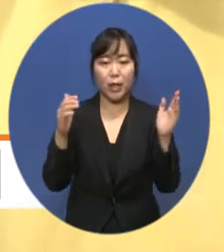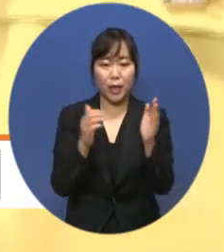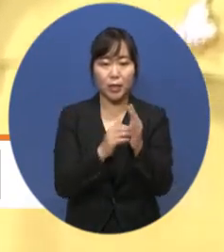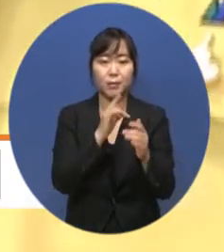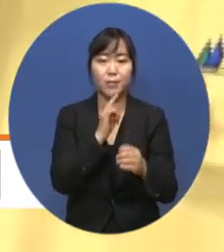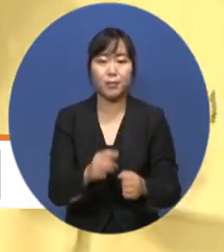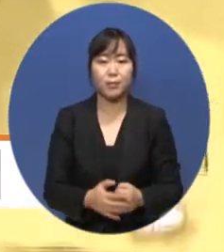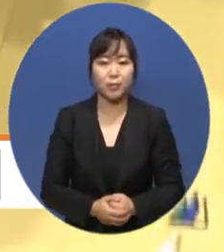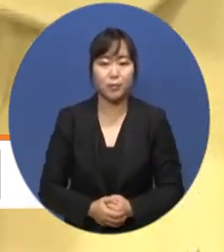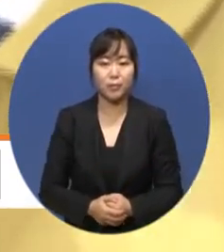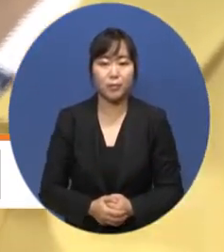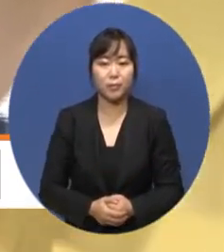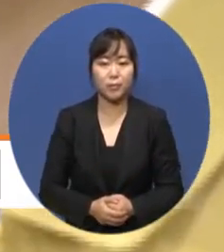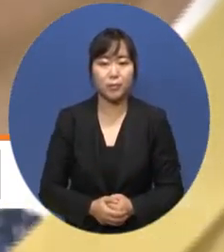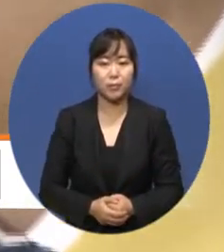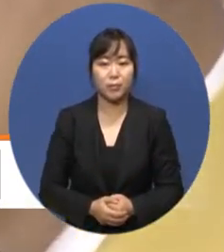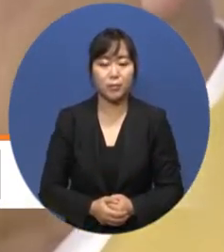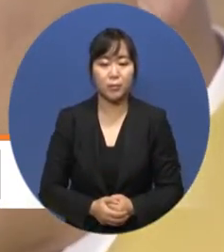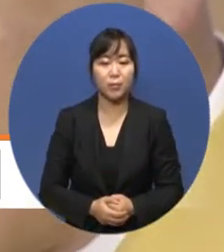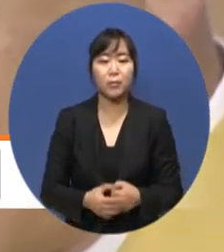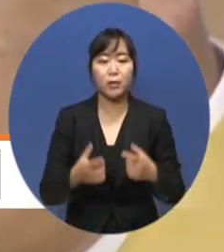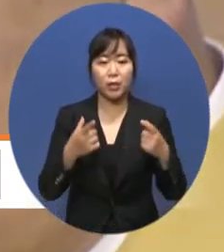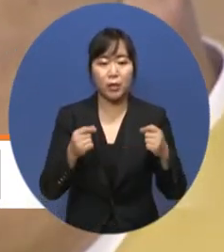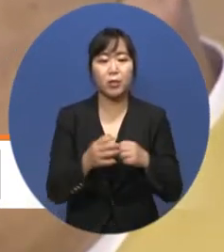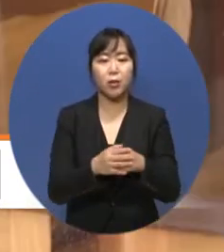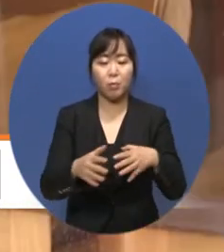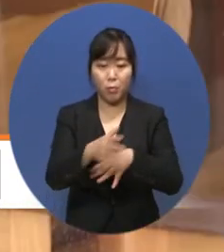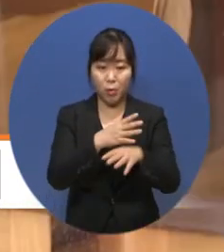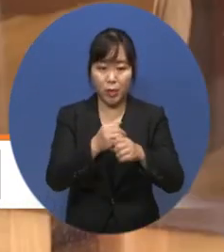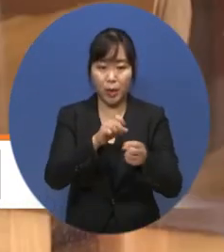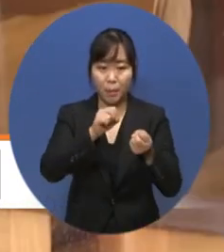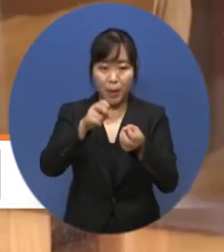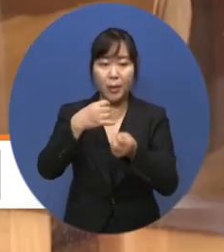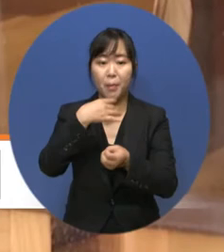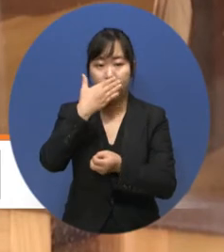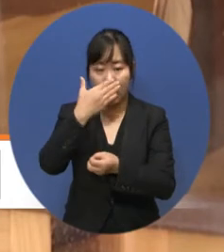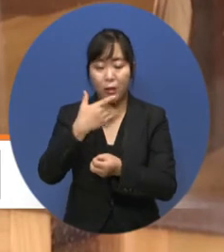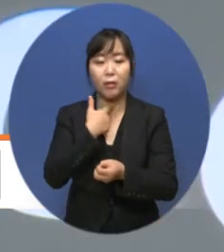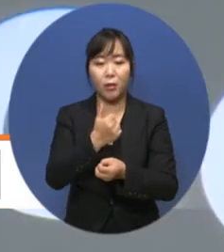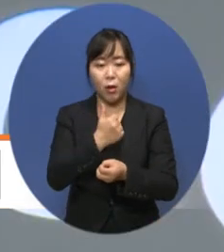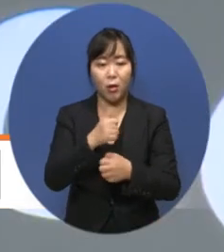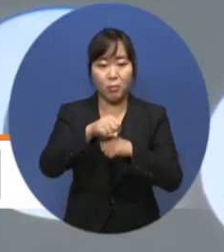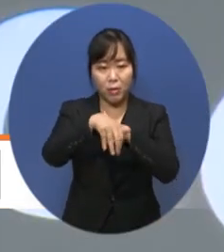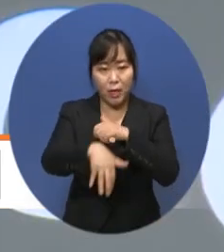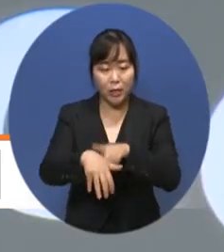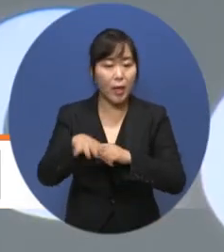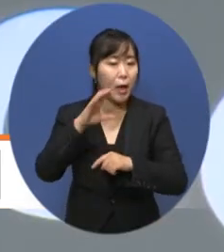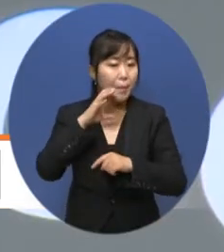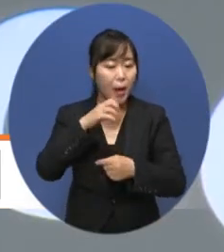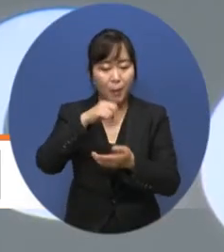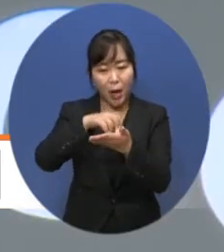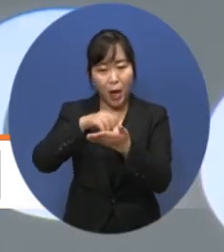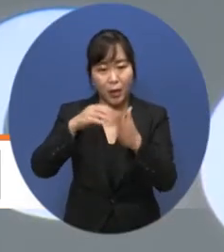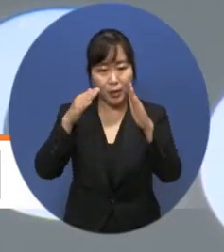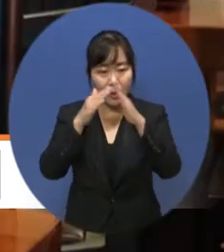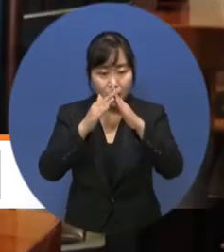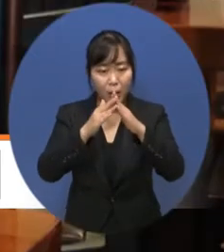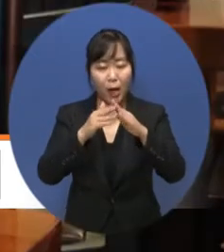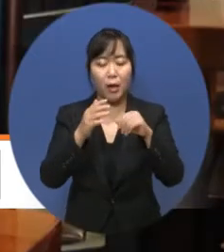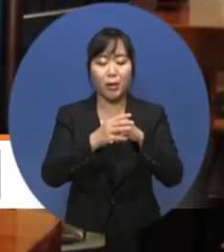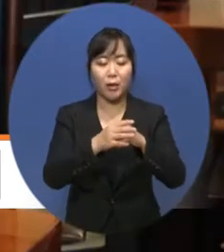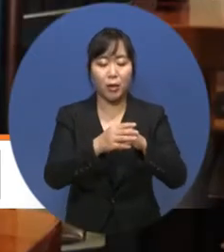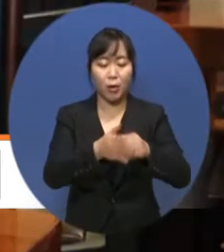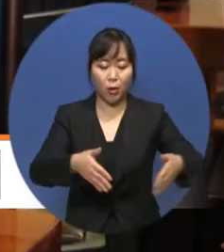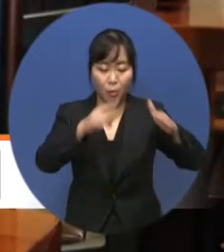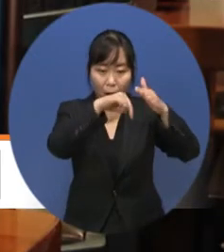적용하기로 했습니다. 이에 따라 포장과 배달만 허용됐던 프랜차이즈형 카페와 제과점 등은 매장